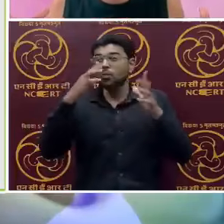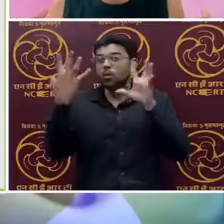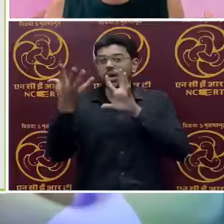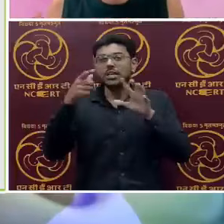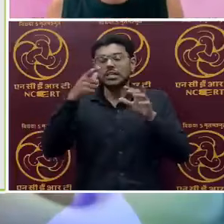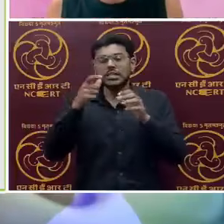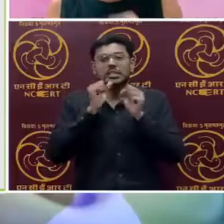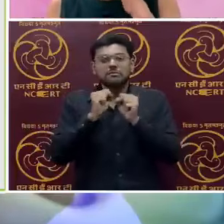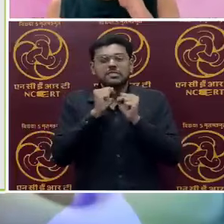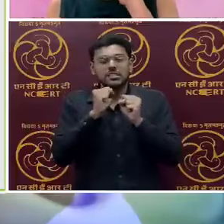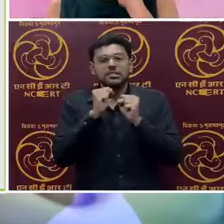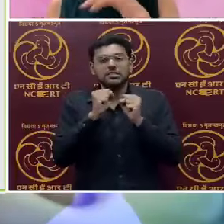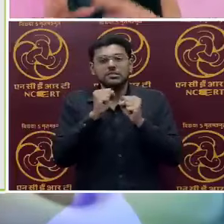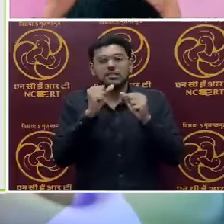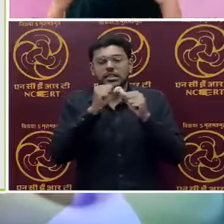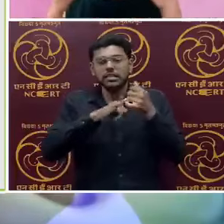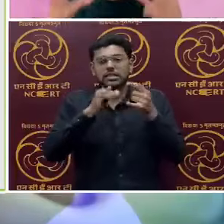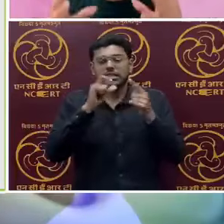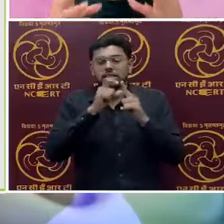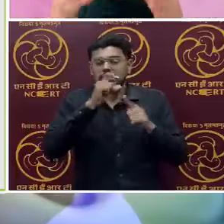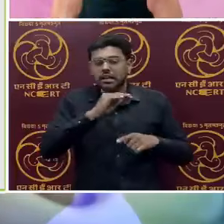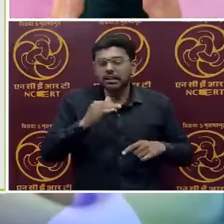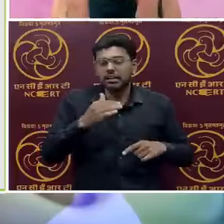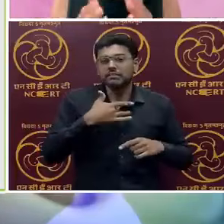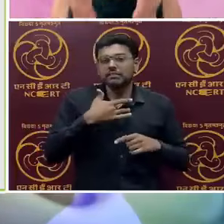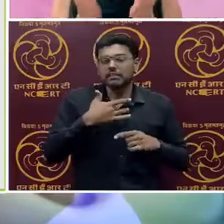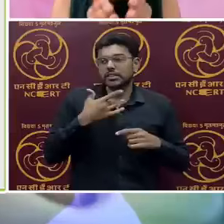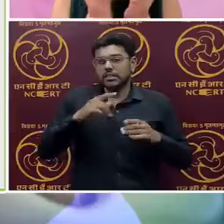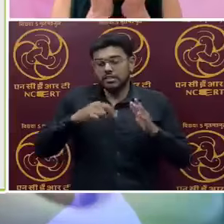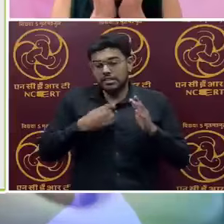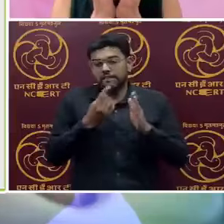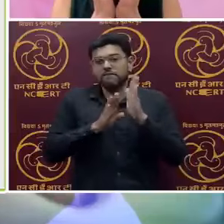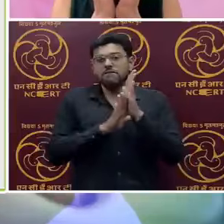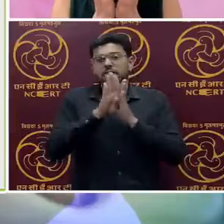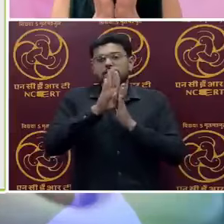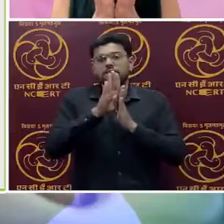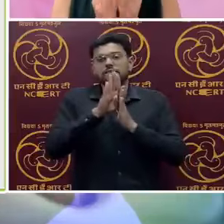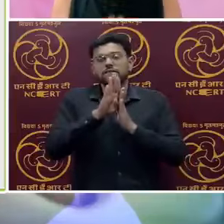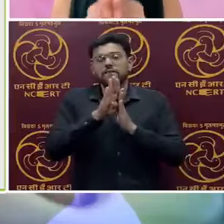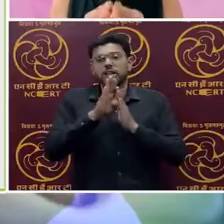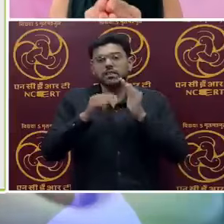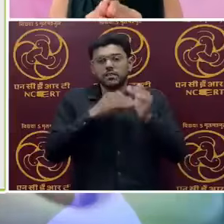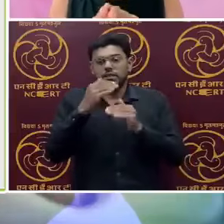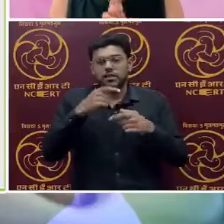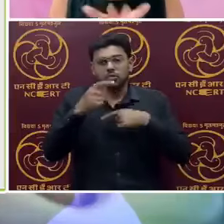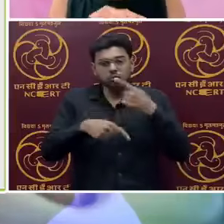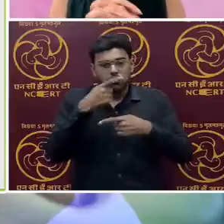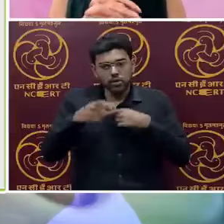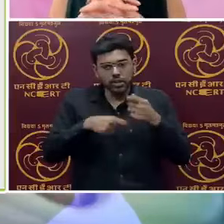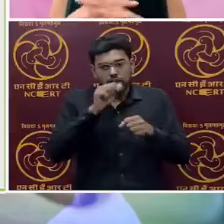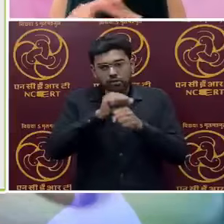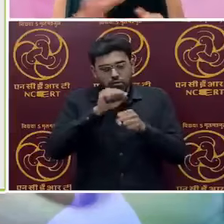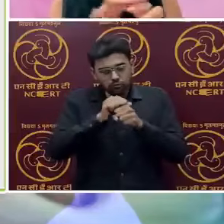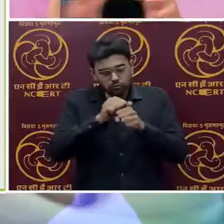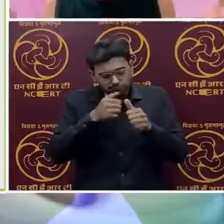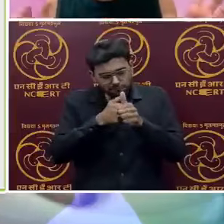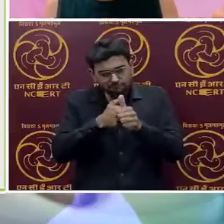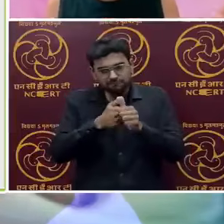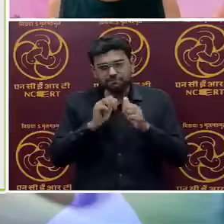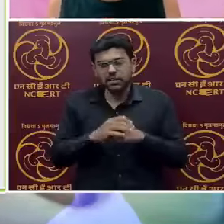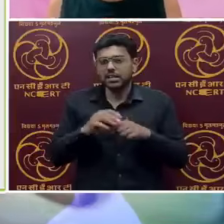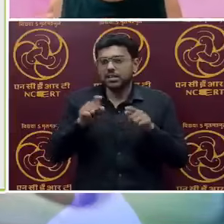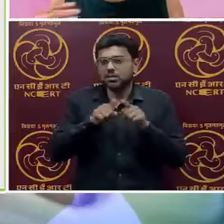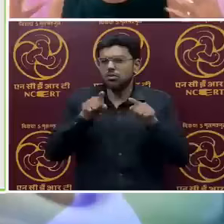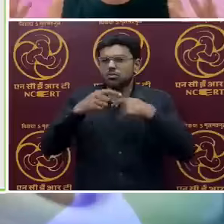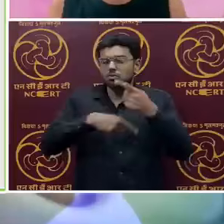हार्ड फॉर देम, राइट? सो दे डेवलप अ नीड फॉर रूटीन्स फॉलो करना. सो रूटीन कभी